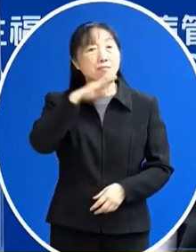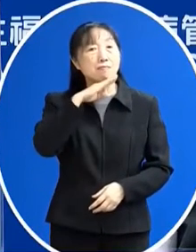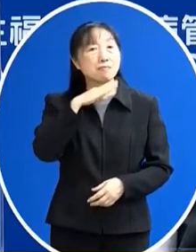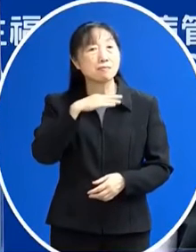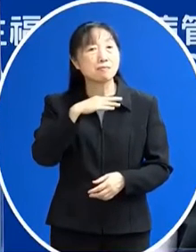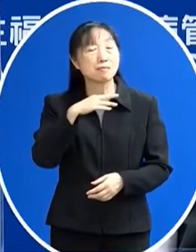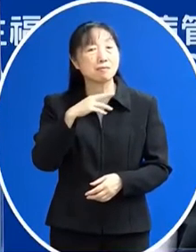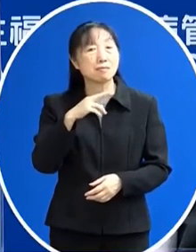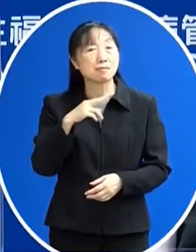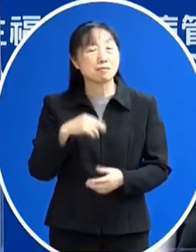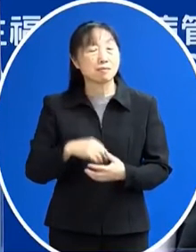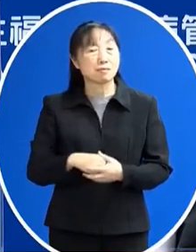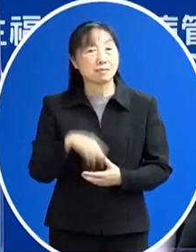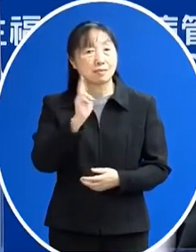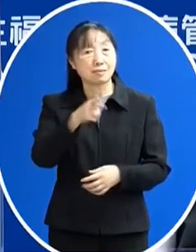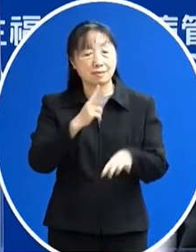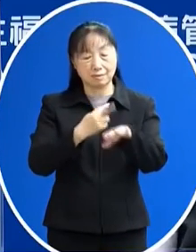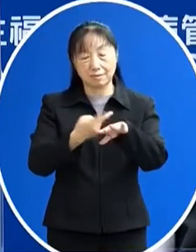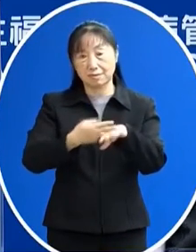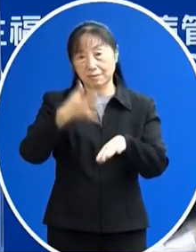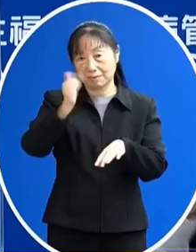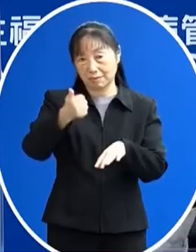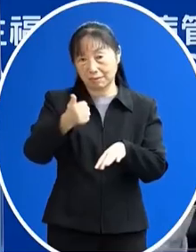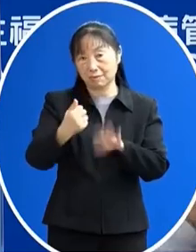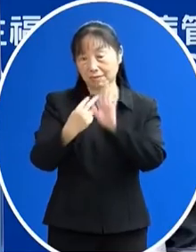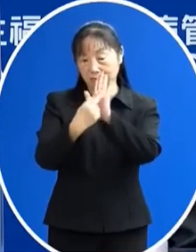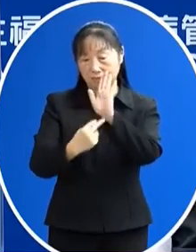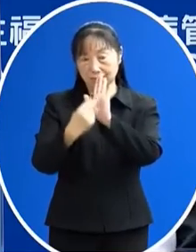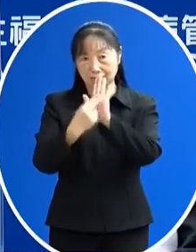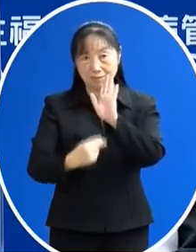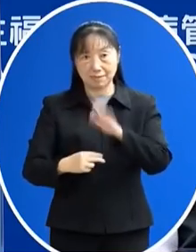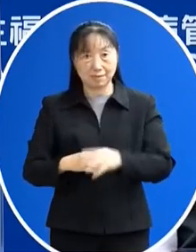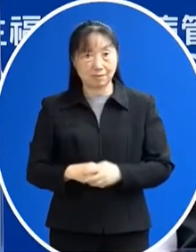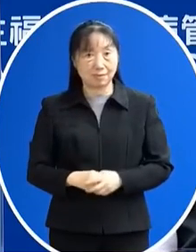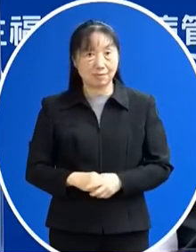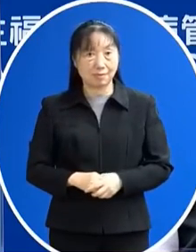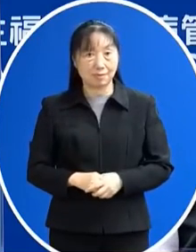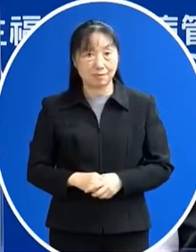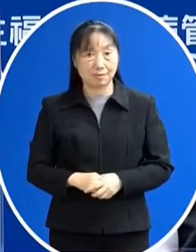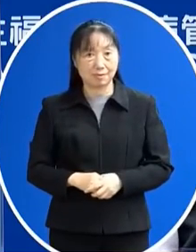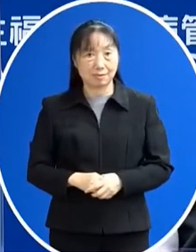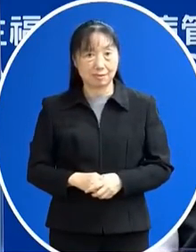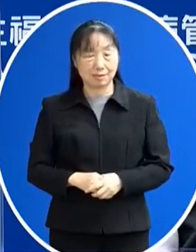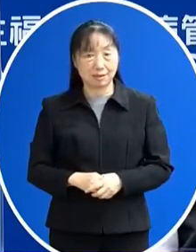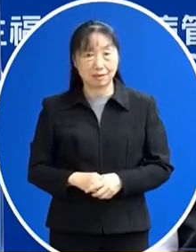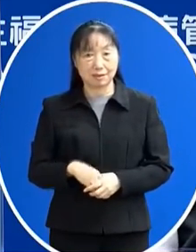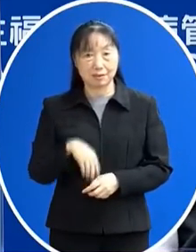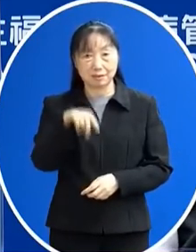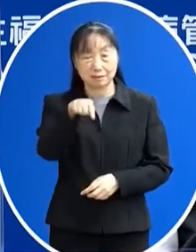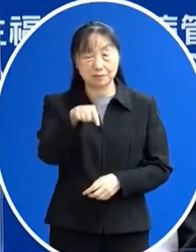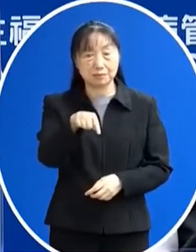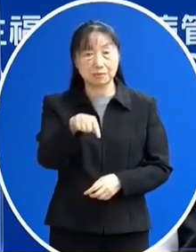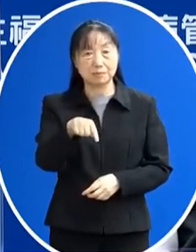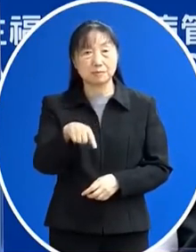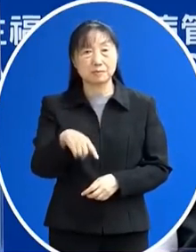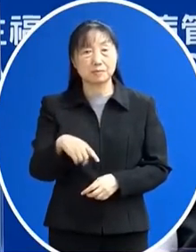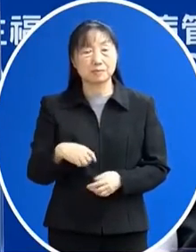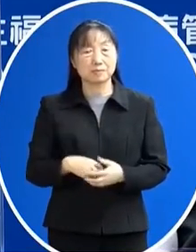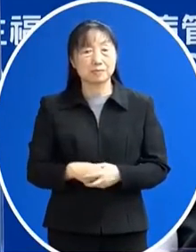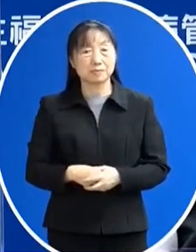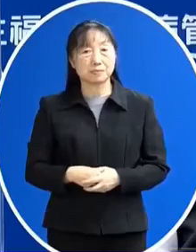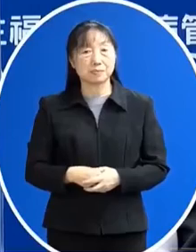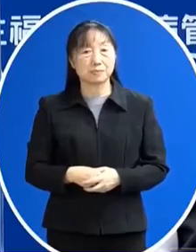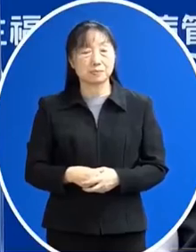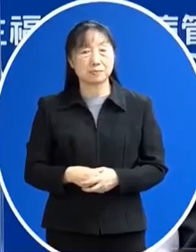请这个罗富跟我们说明一下这几个巴德的我们等一下给